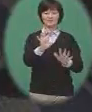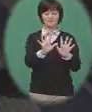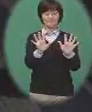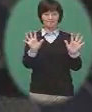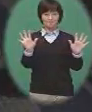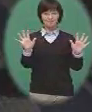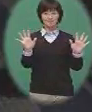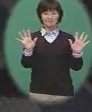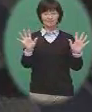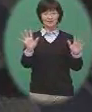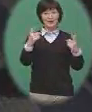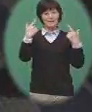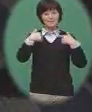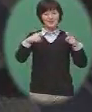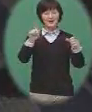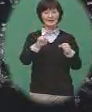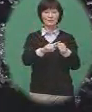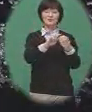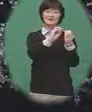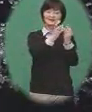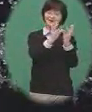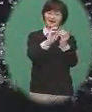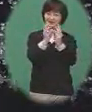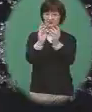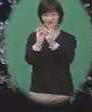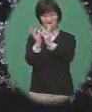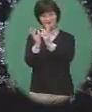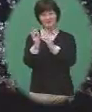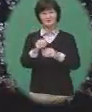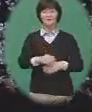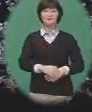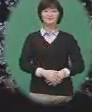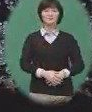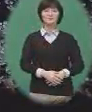30本が毎年花を咲かせます。